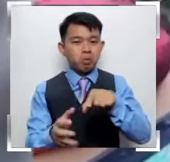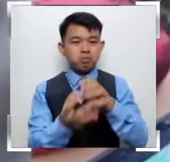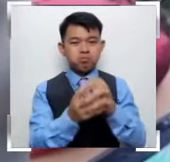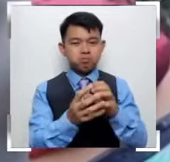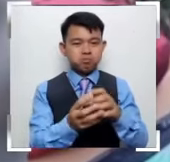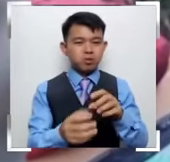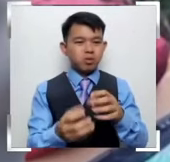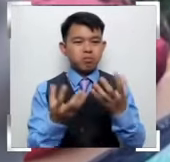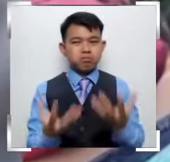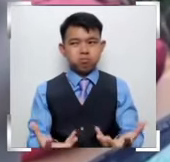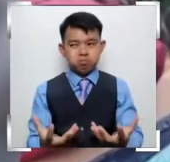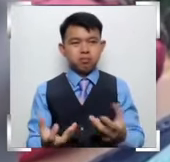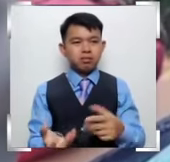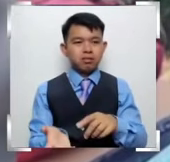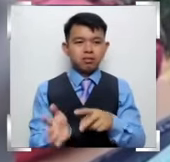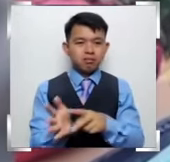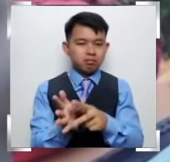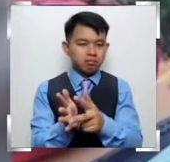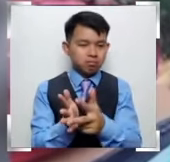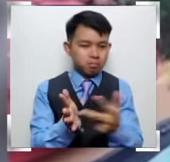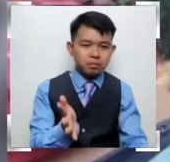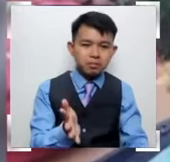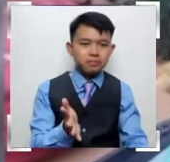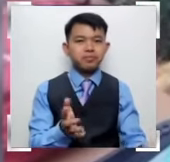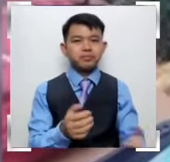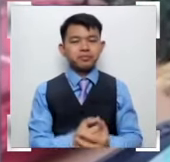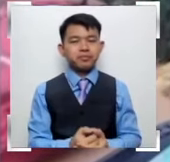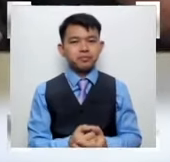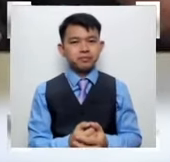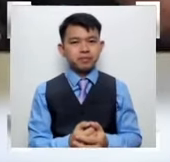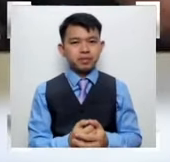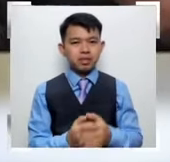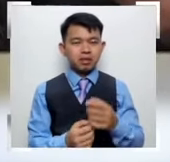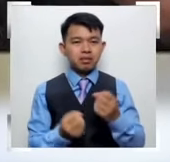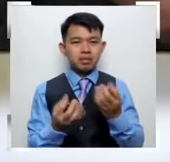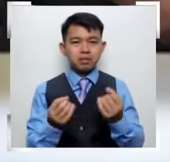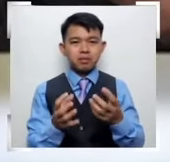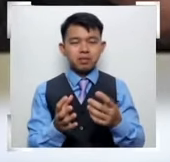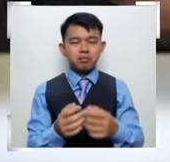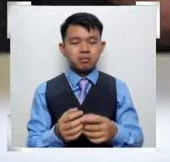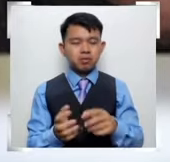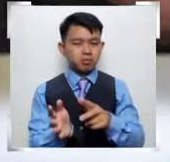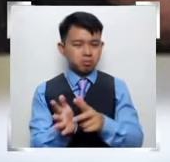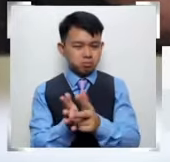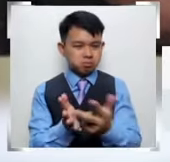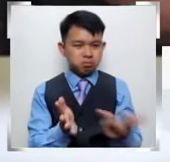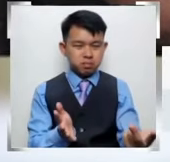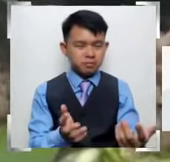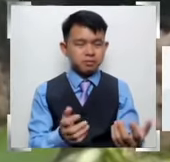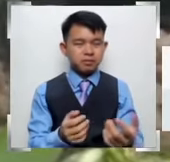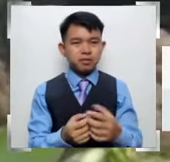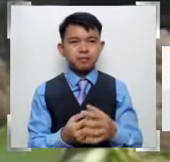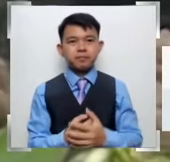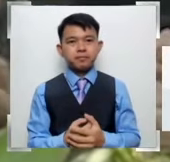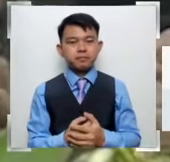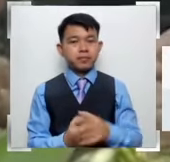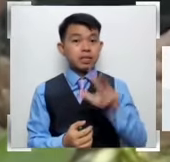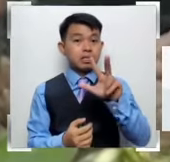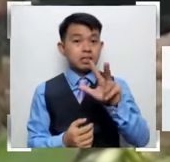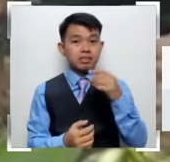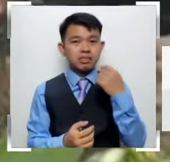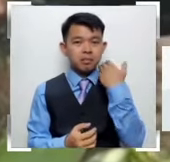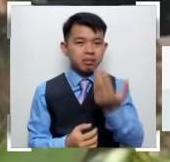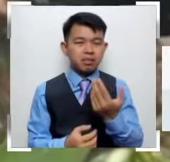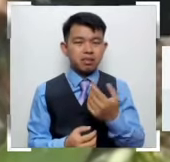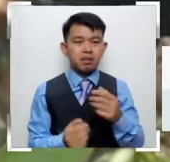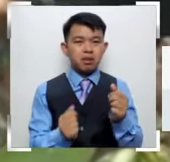jeep. Natakloban na po ng jeep po yung mga nyog kasi nga po nag-split po yung jeep. Tatlo ang patay kabilang ang dalawang minor de edad, anim ang